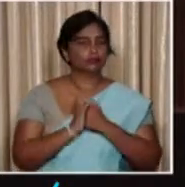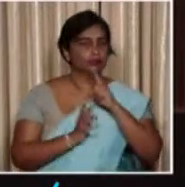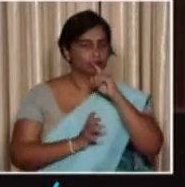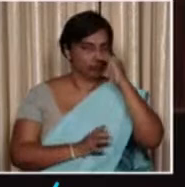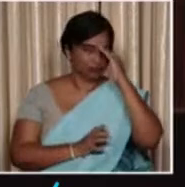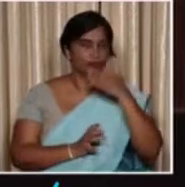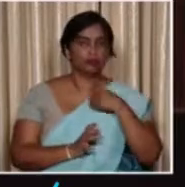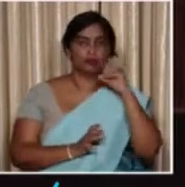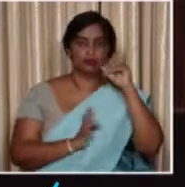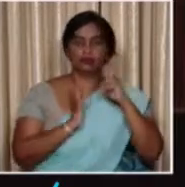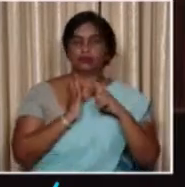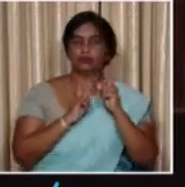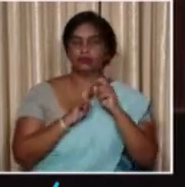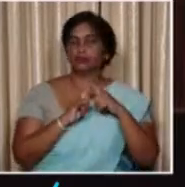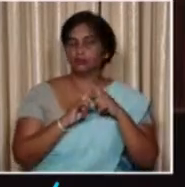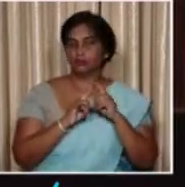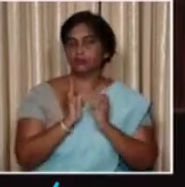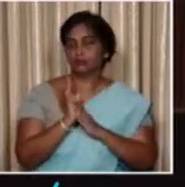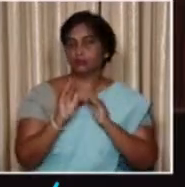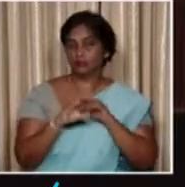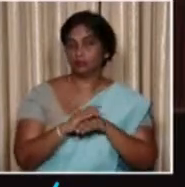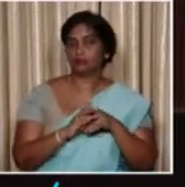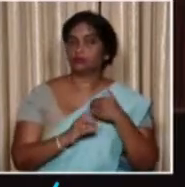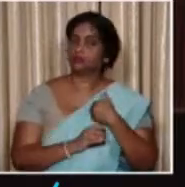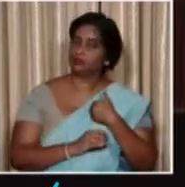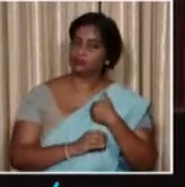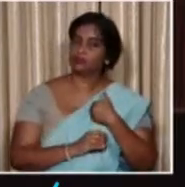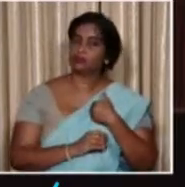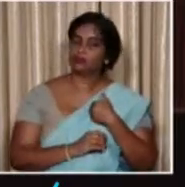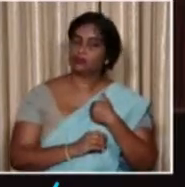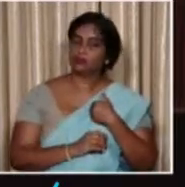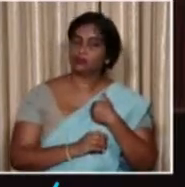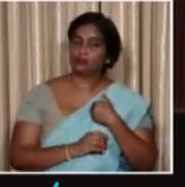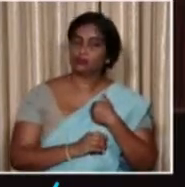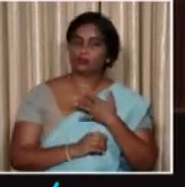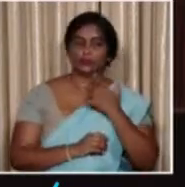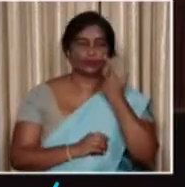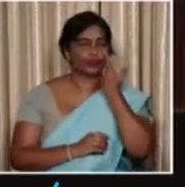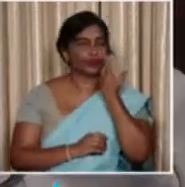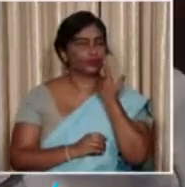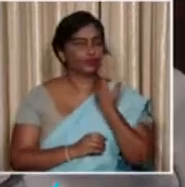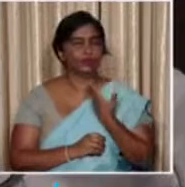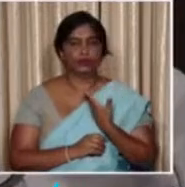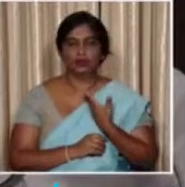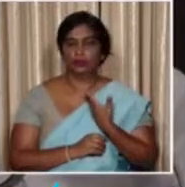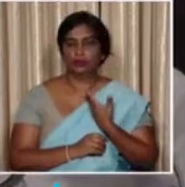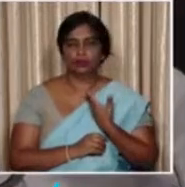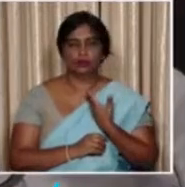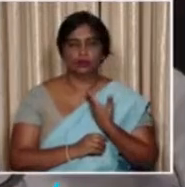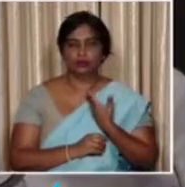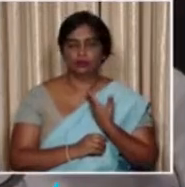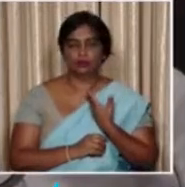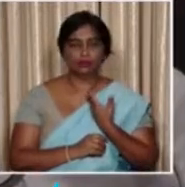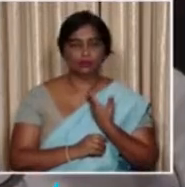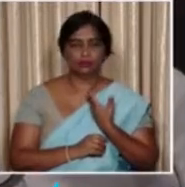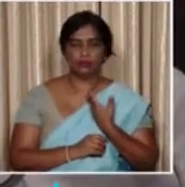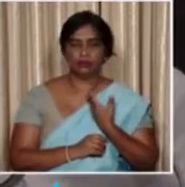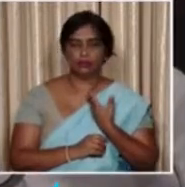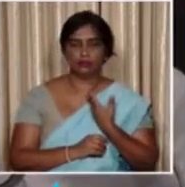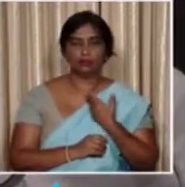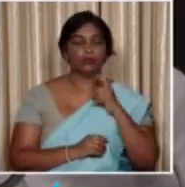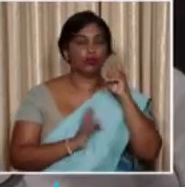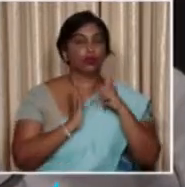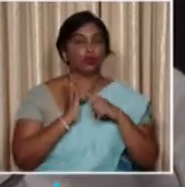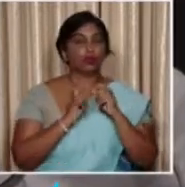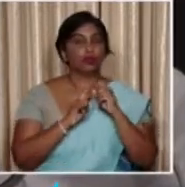මමත් කෝප් සමාජිකයෙක් විදියට ඉතාලම අපිට කණගාටුවක් ඇති වුණා මොකද කෝප්